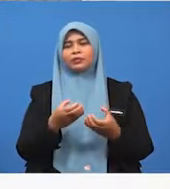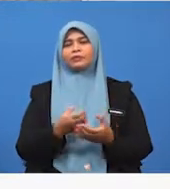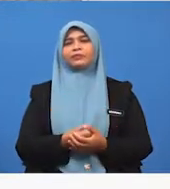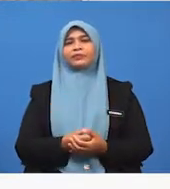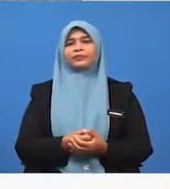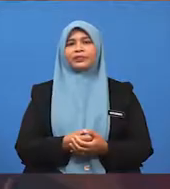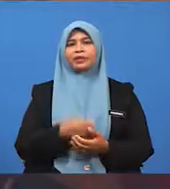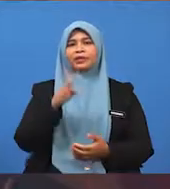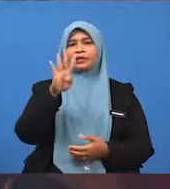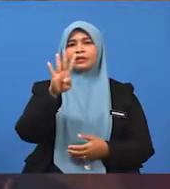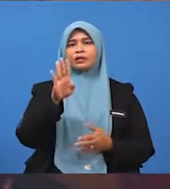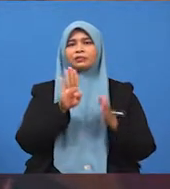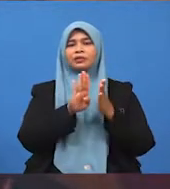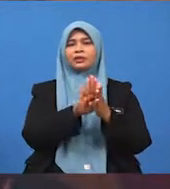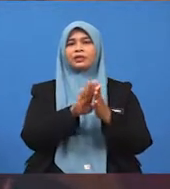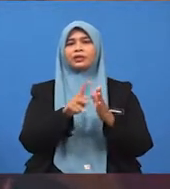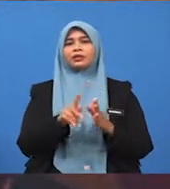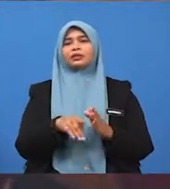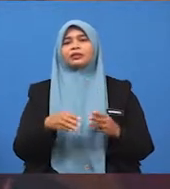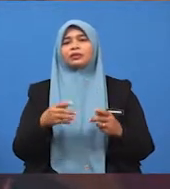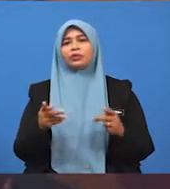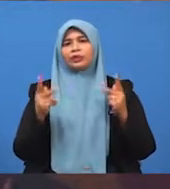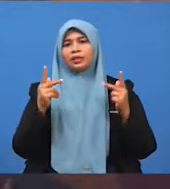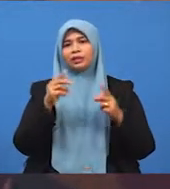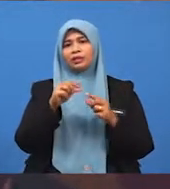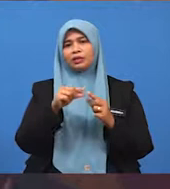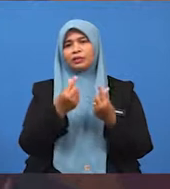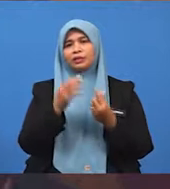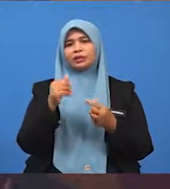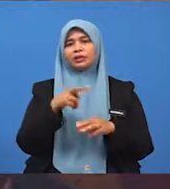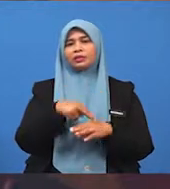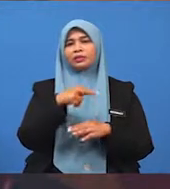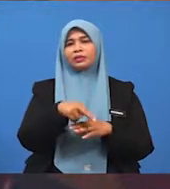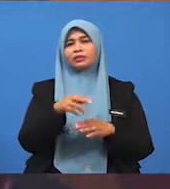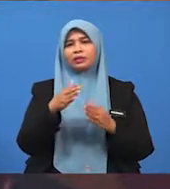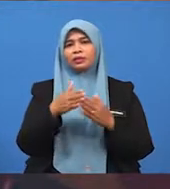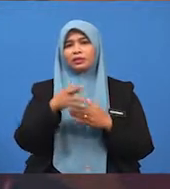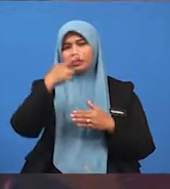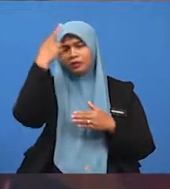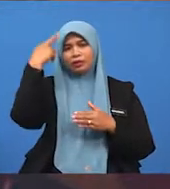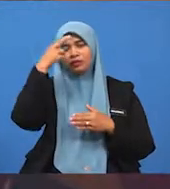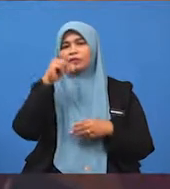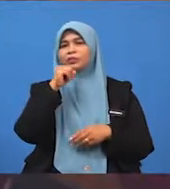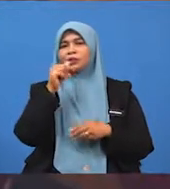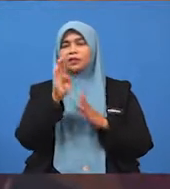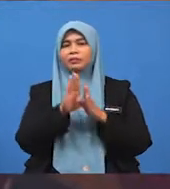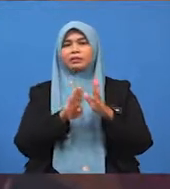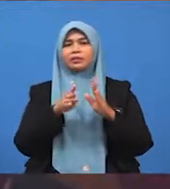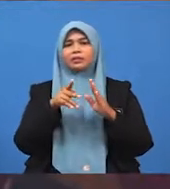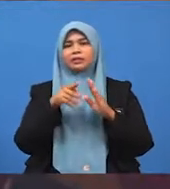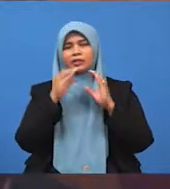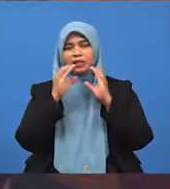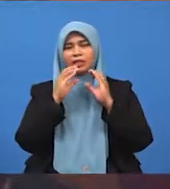Rasul. Kebiasaannya, apabila sesuatu tulisan itu ditulis